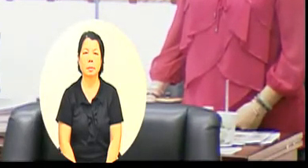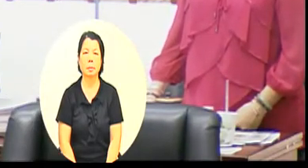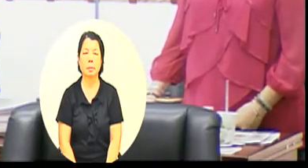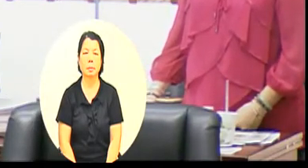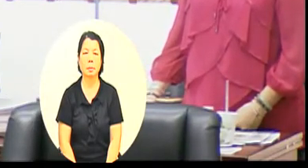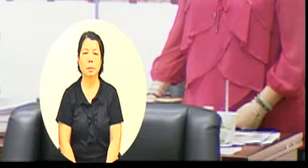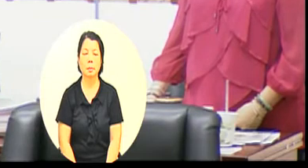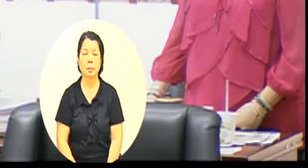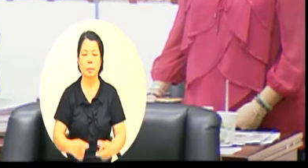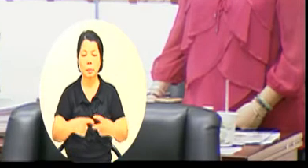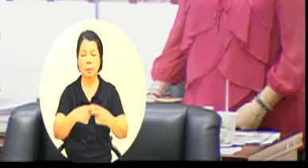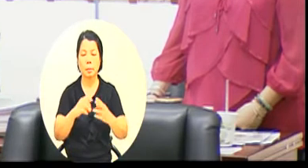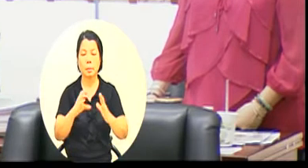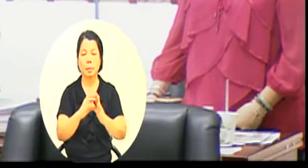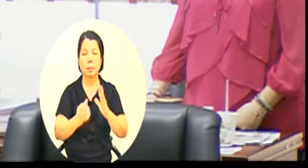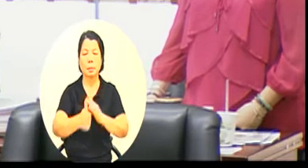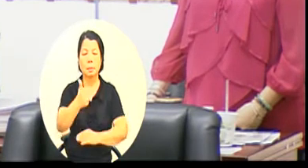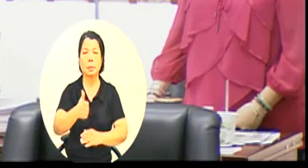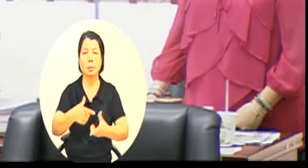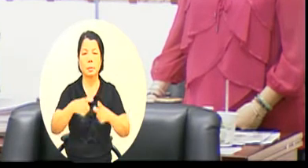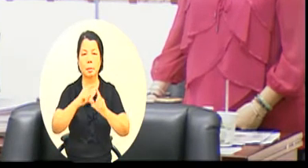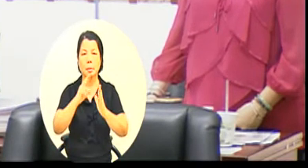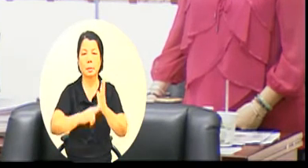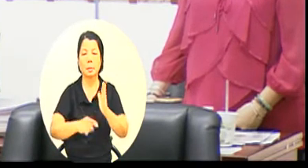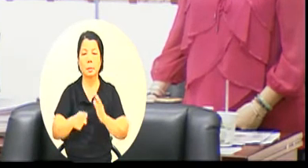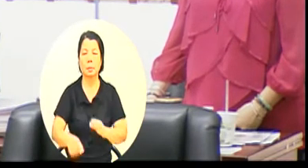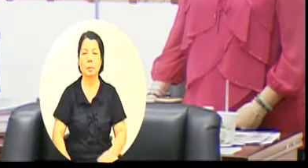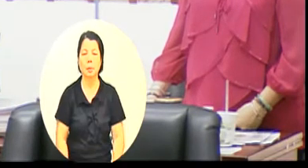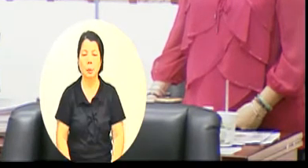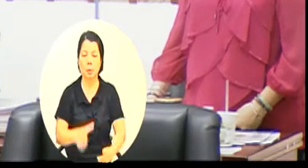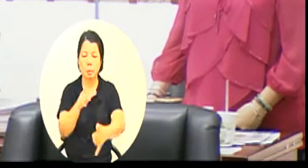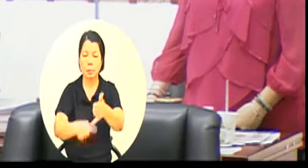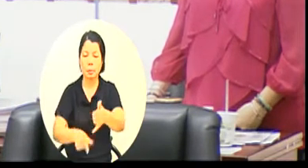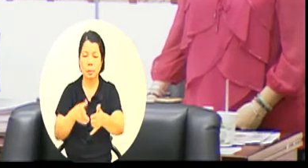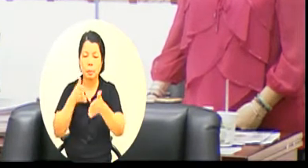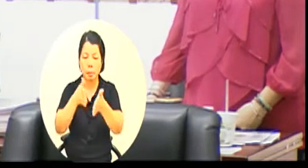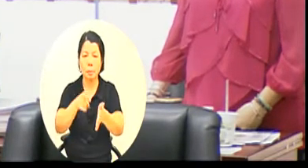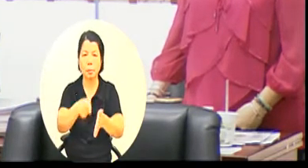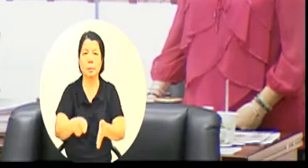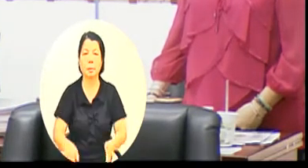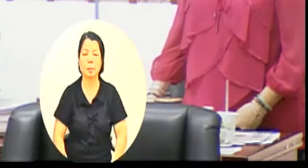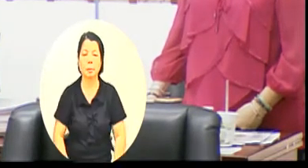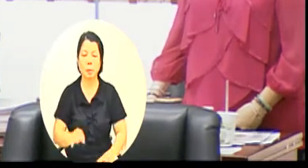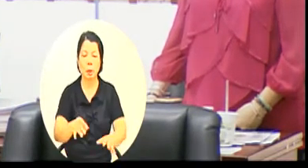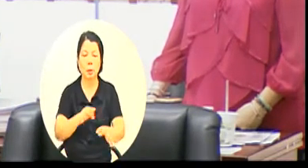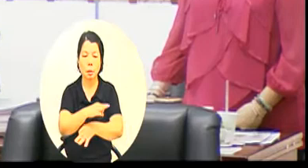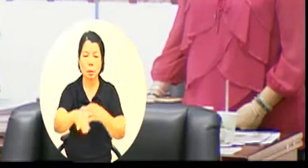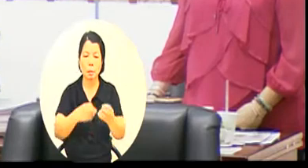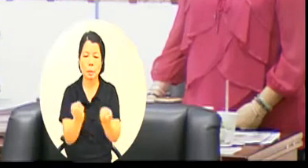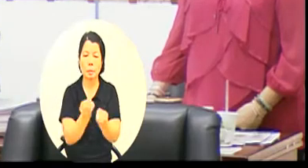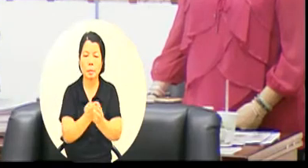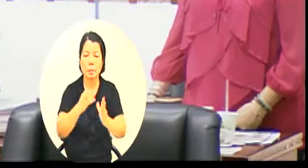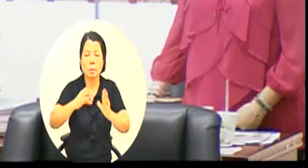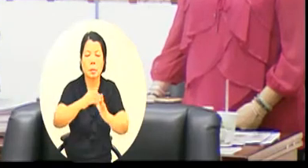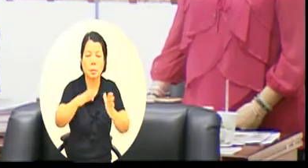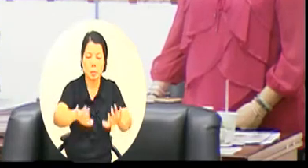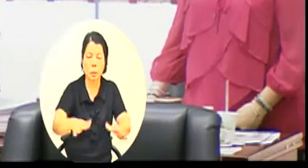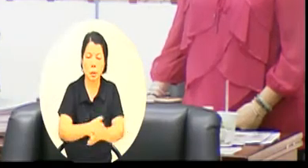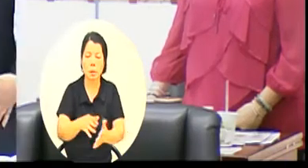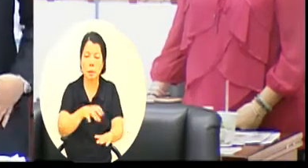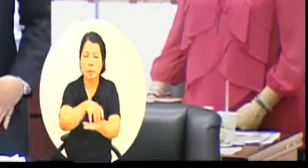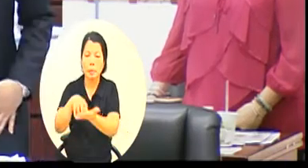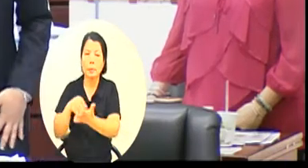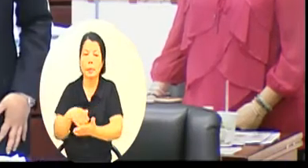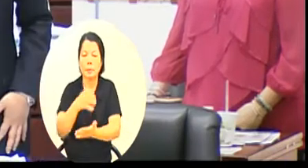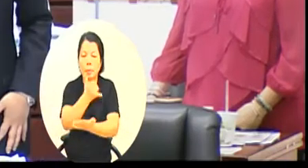下。好，谢谢主席，谢谢声援。我想就个案来讲啊，因为现在这个经发局正在办理所谓的退场的工作了。